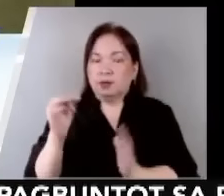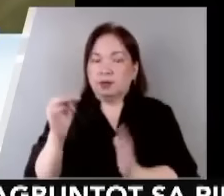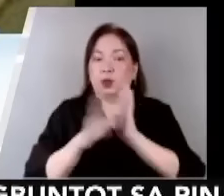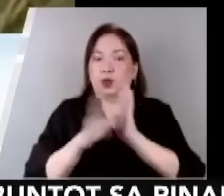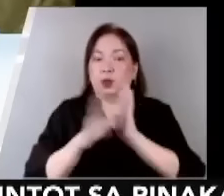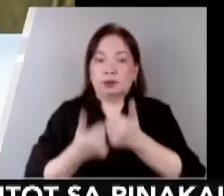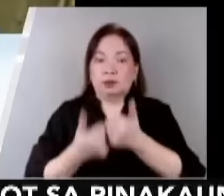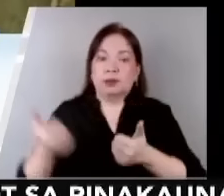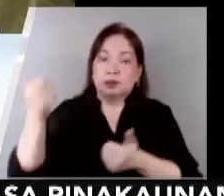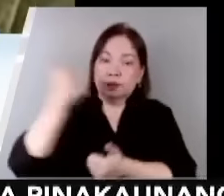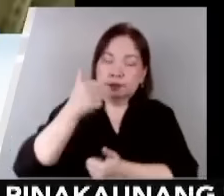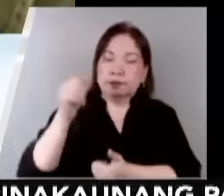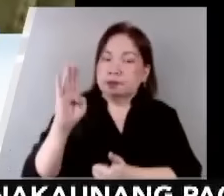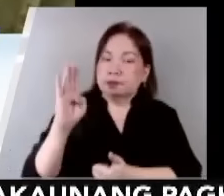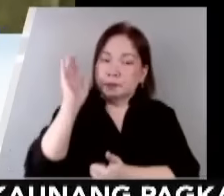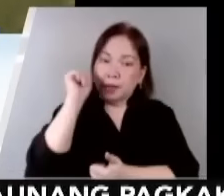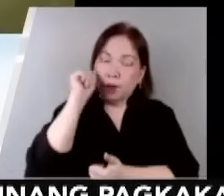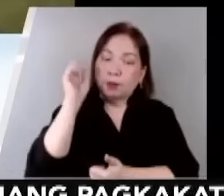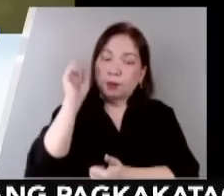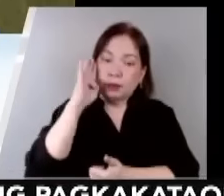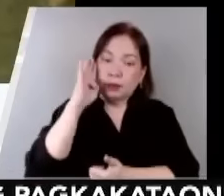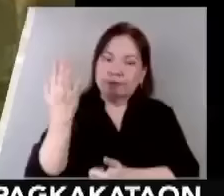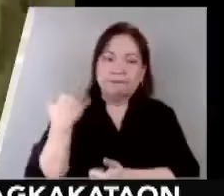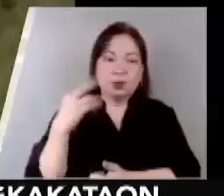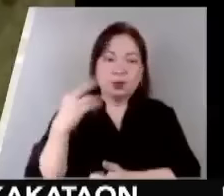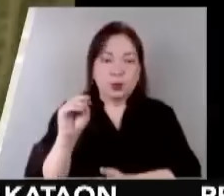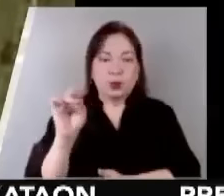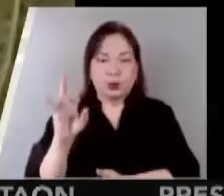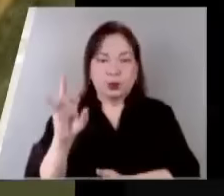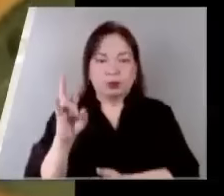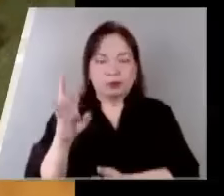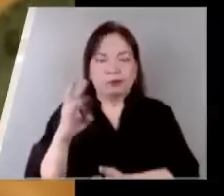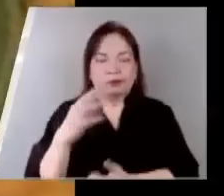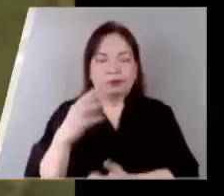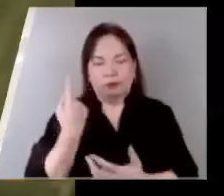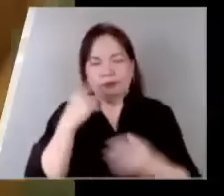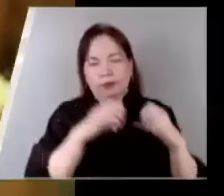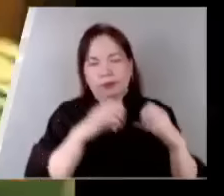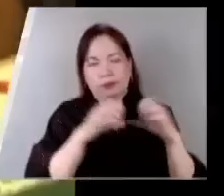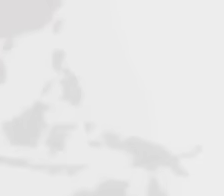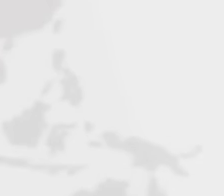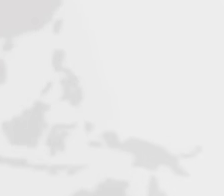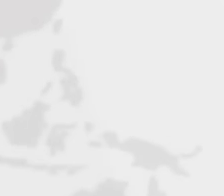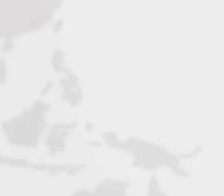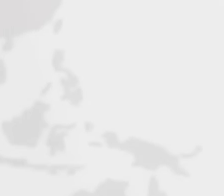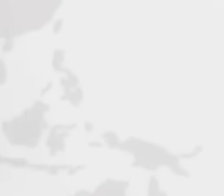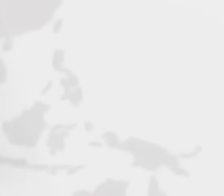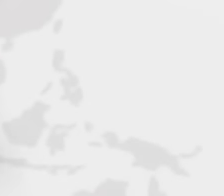2017. Para sa GMA Integrated News, Maki Pulido, nakatutok, 24 oras.